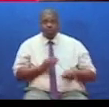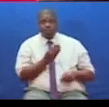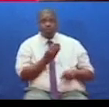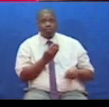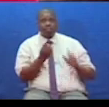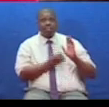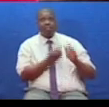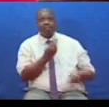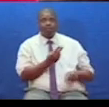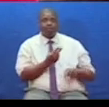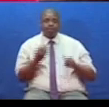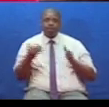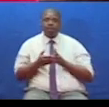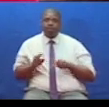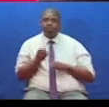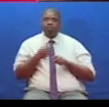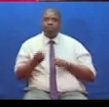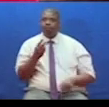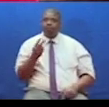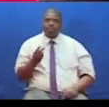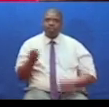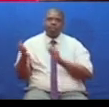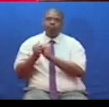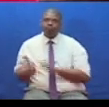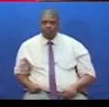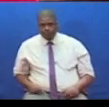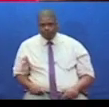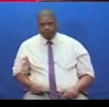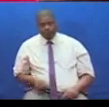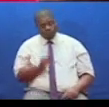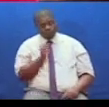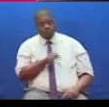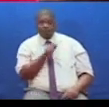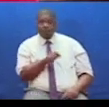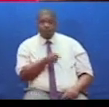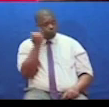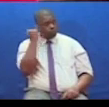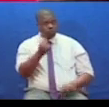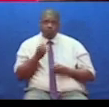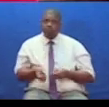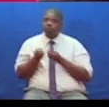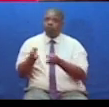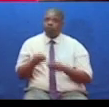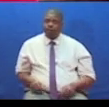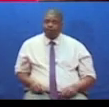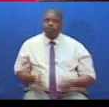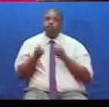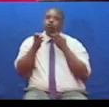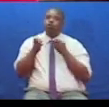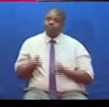62 kwenda bilioni 210. Ndio hapa nakuja kutoa ushauri.